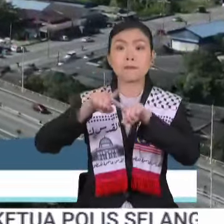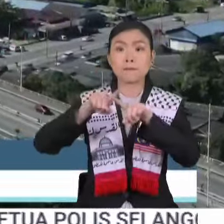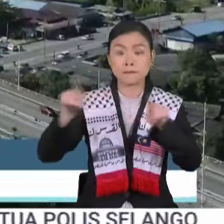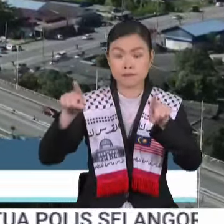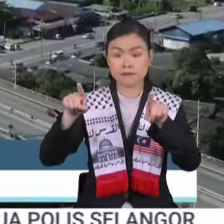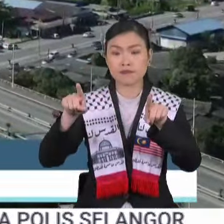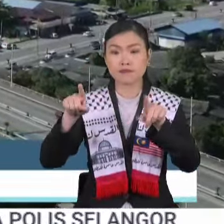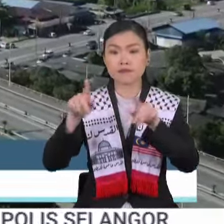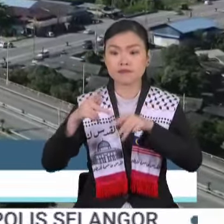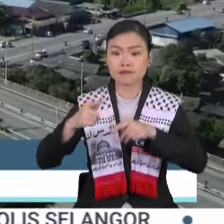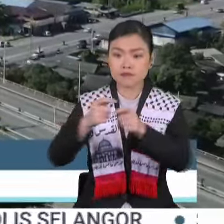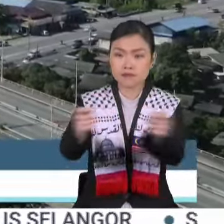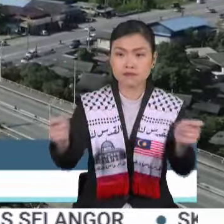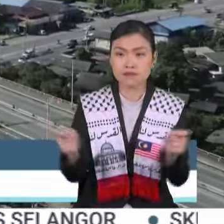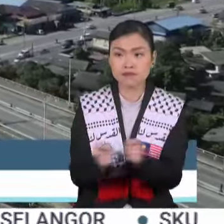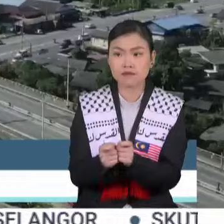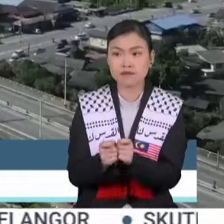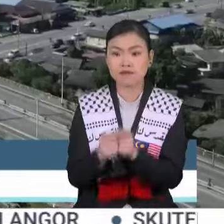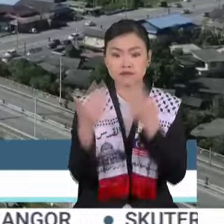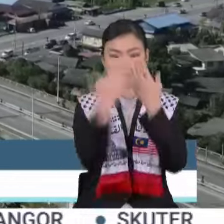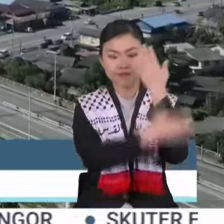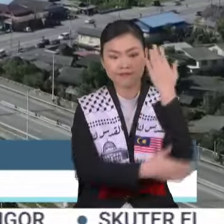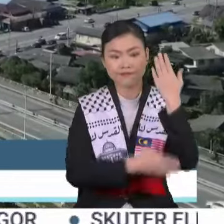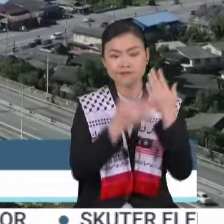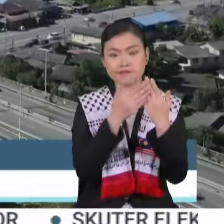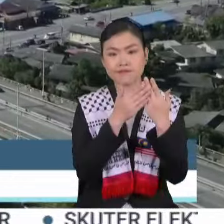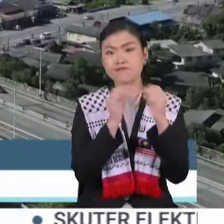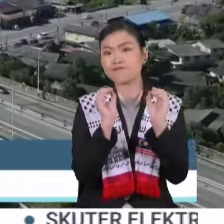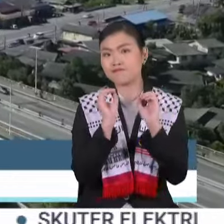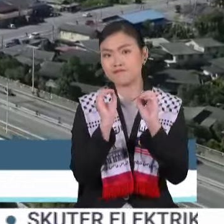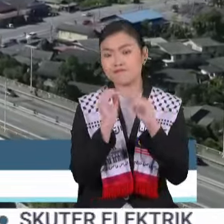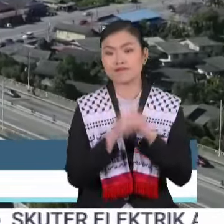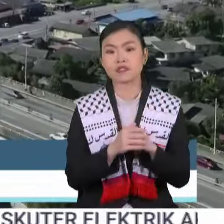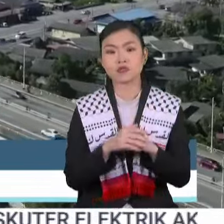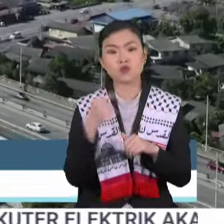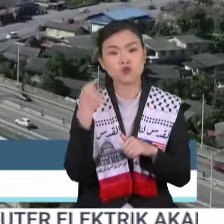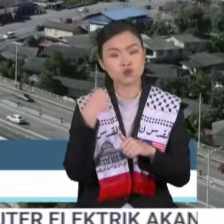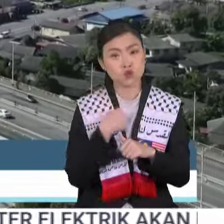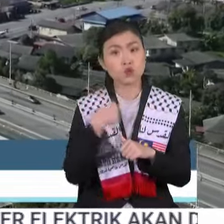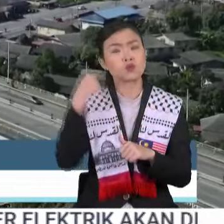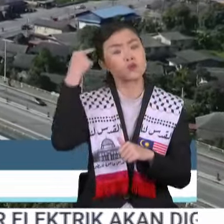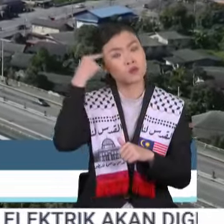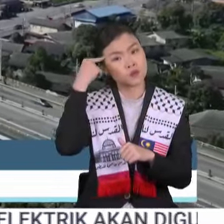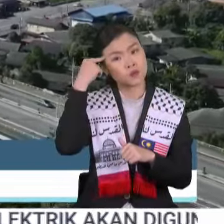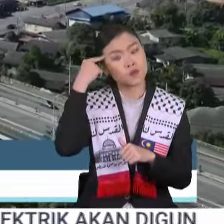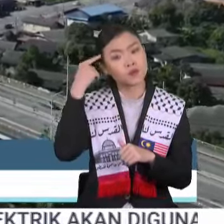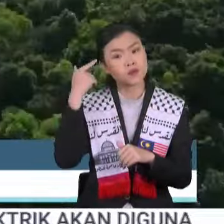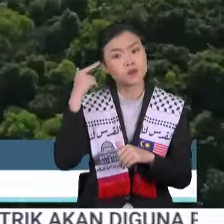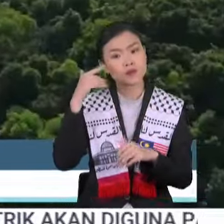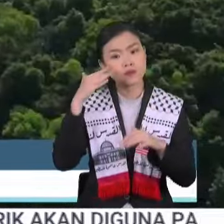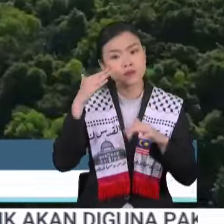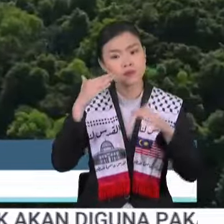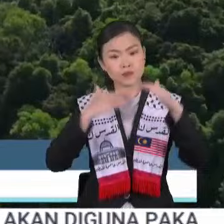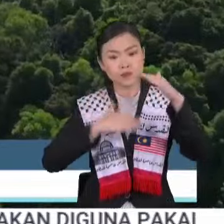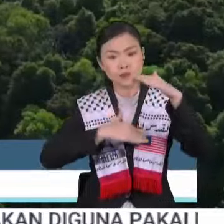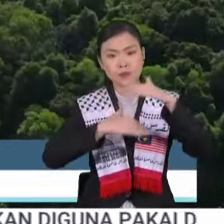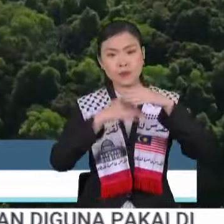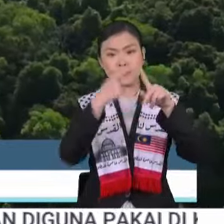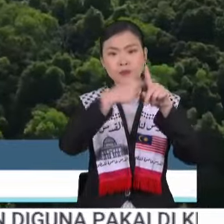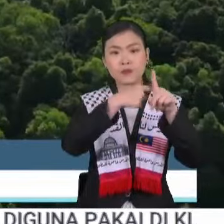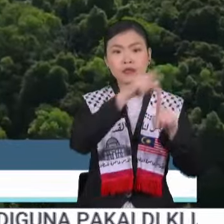pantai timur Semenanjung. So dengan cerita lain, kita akan menjangkakan bahawa suhu melebihi 35 darjah Celsius